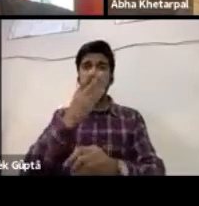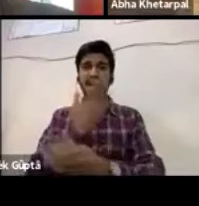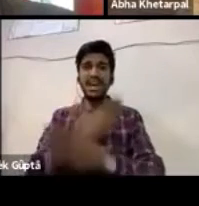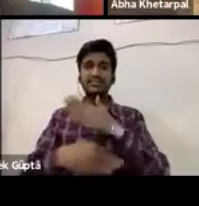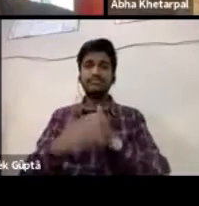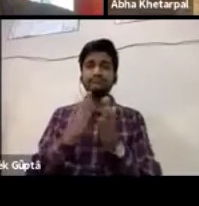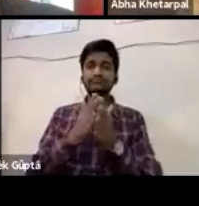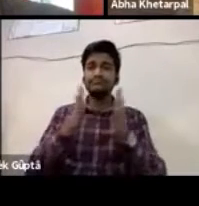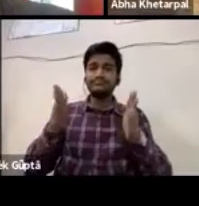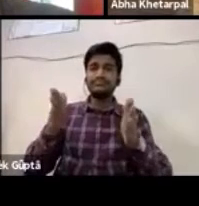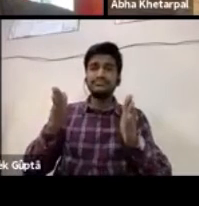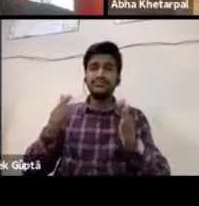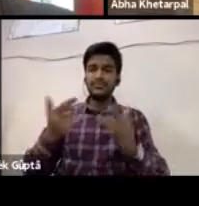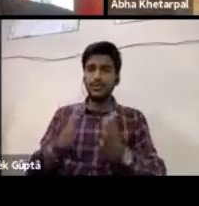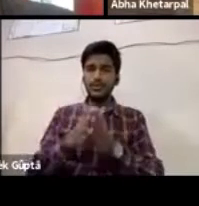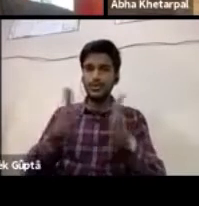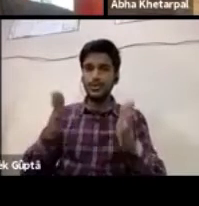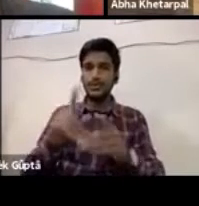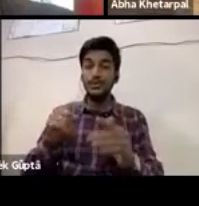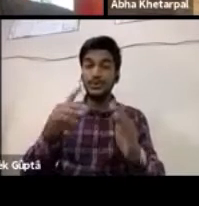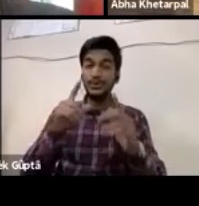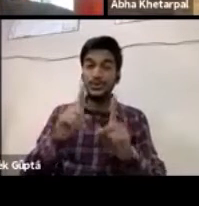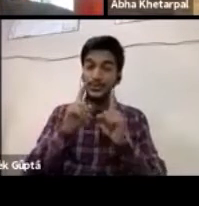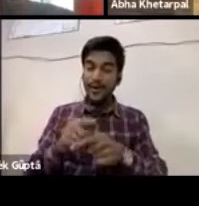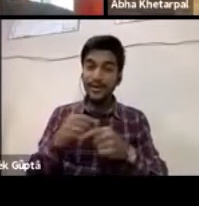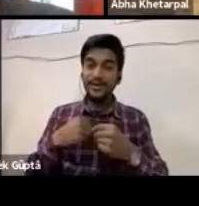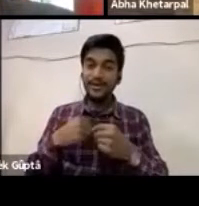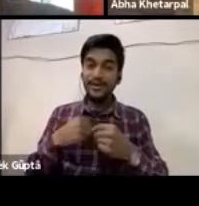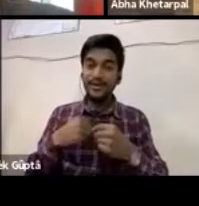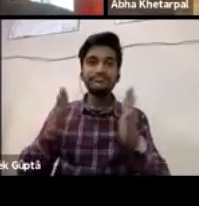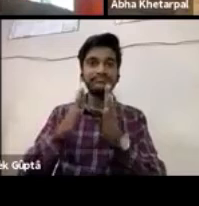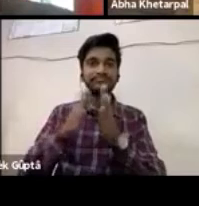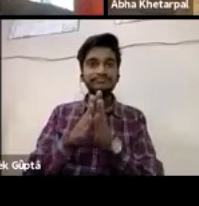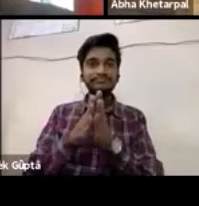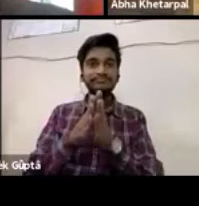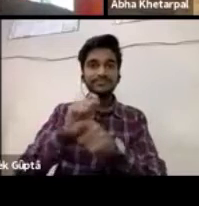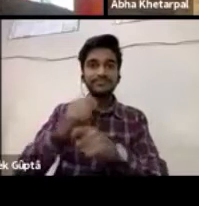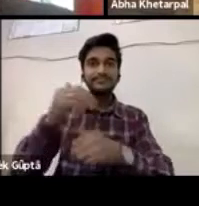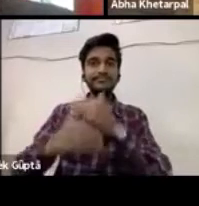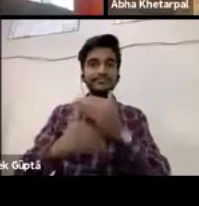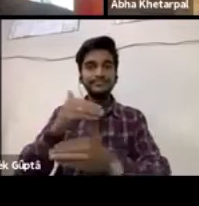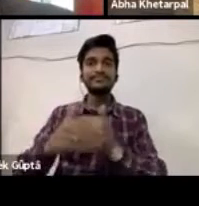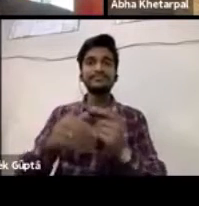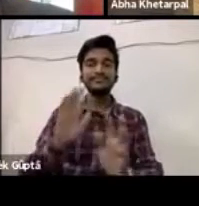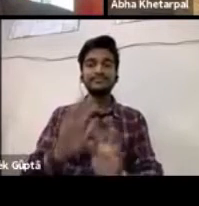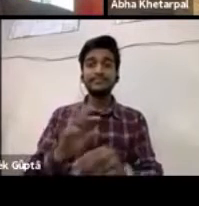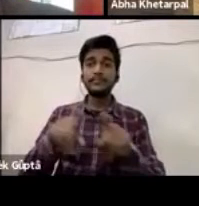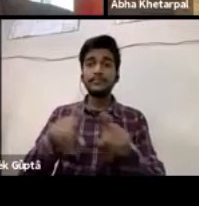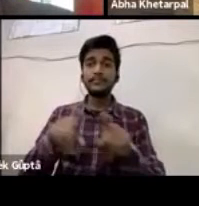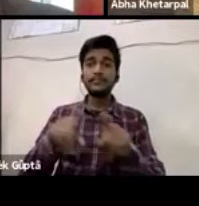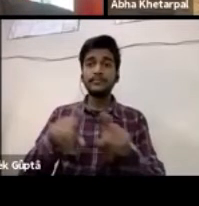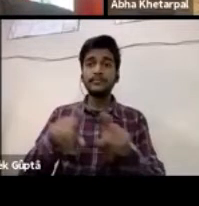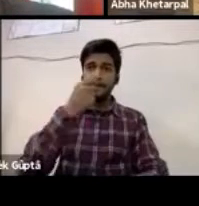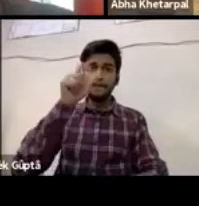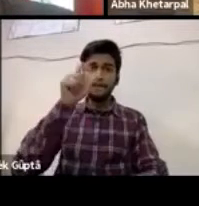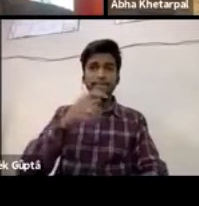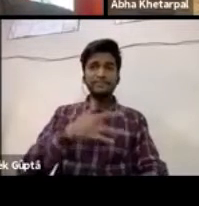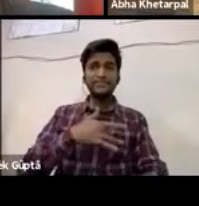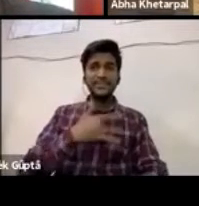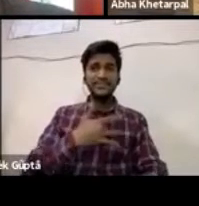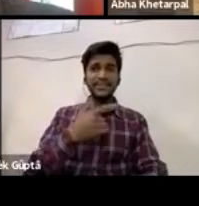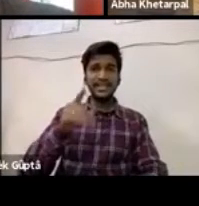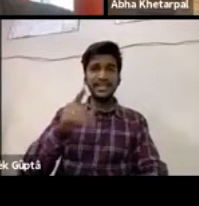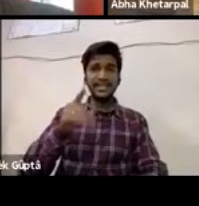देन इम्पेयरमेंट। तो मेरा जो ये बाधा का सामना है